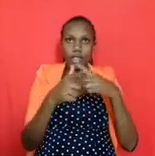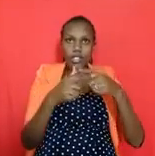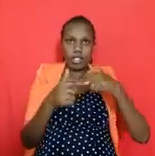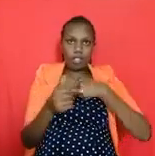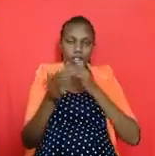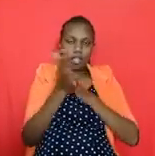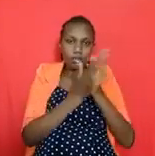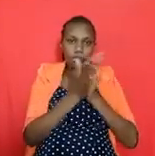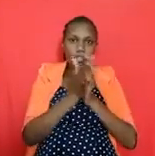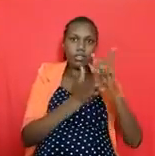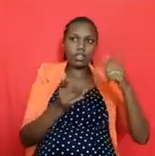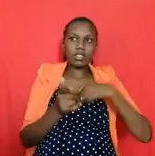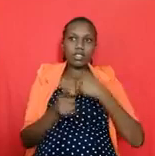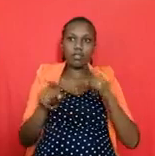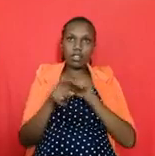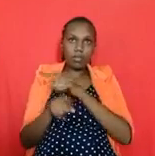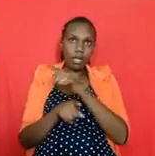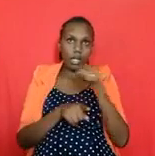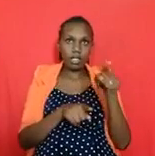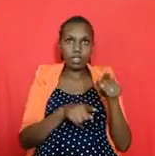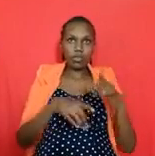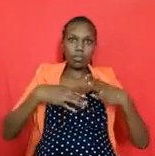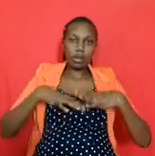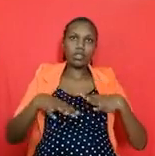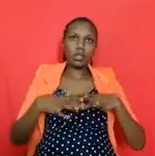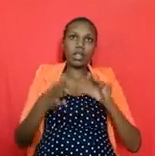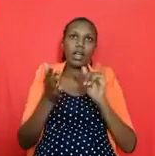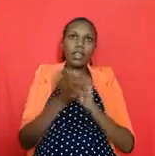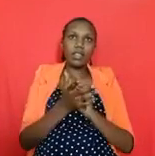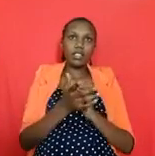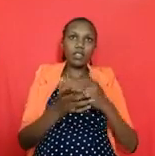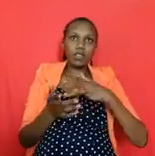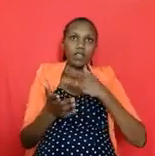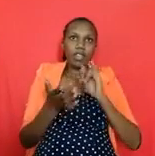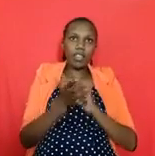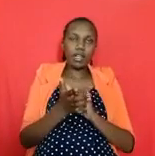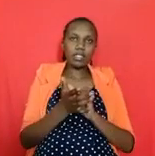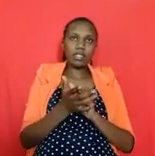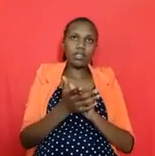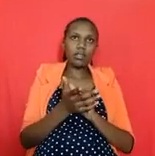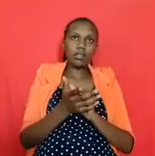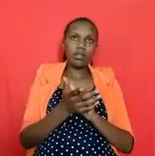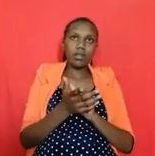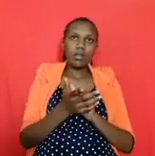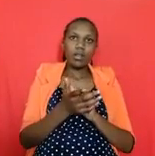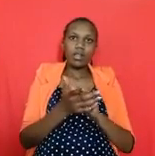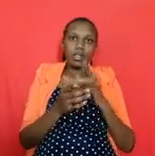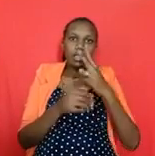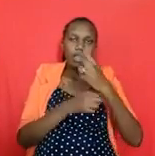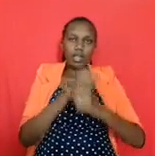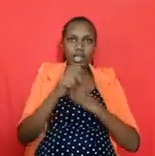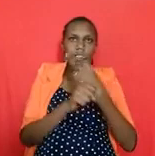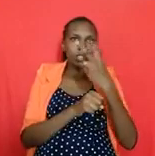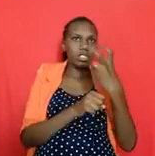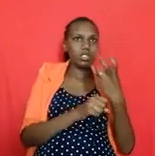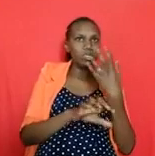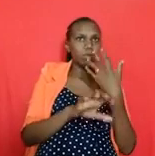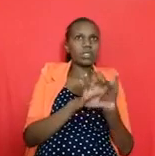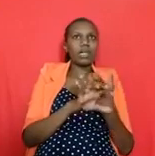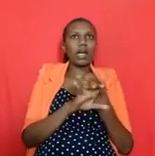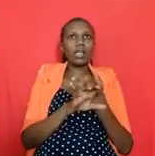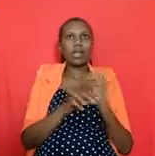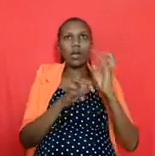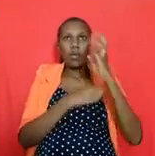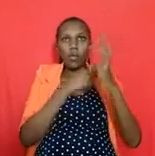gekira hinya na ngenda gwikira hinya mundu ngikorwo haha aiguite ati nyahinyiririkeire mwana mwaka ucio wa 2020 ndukamake